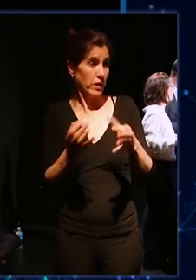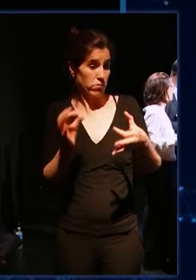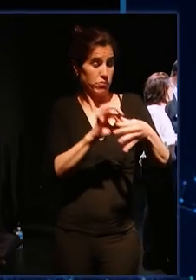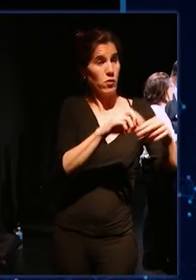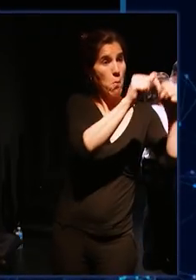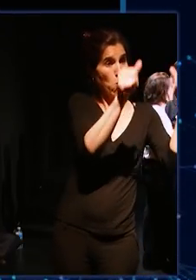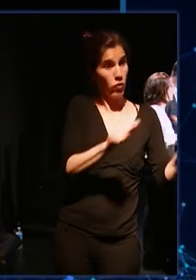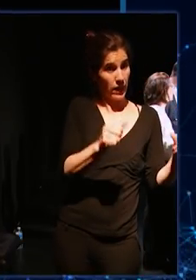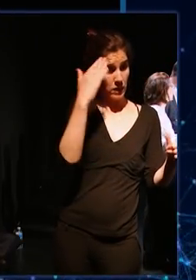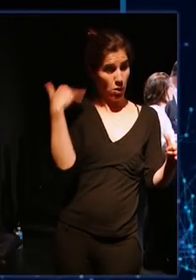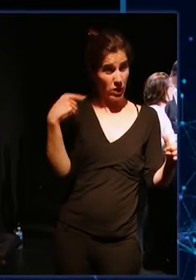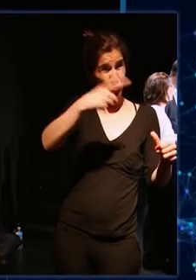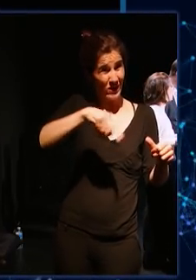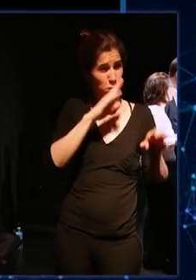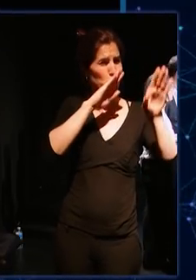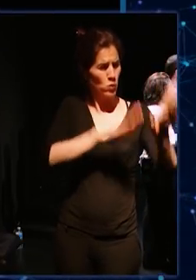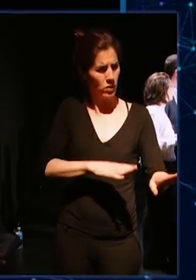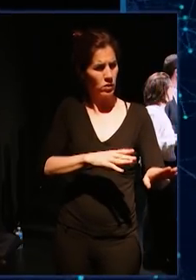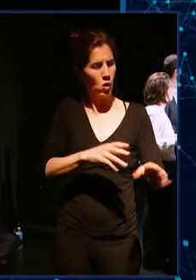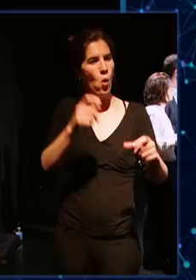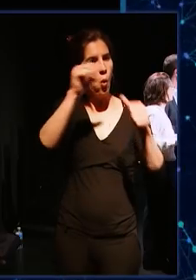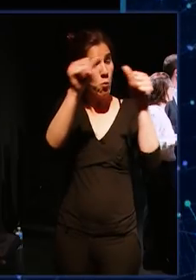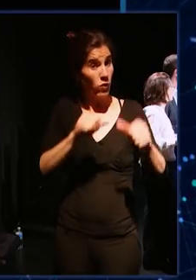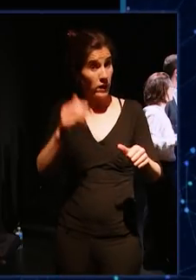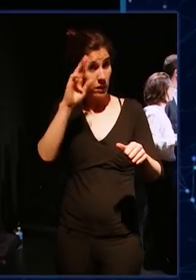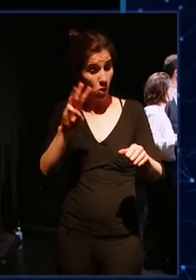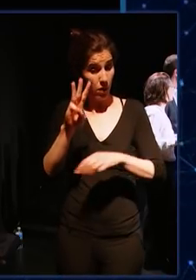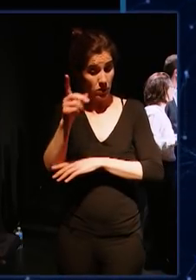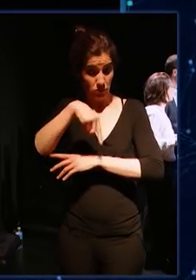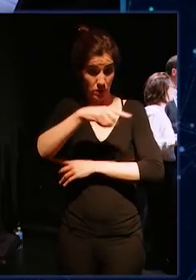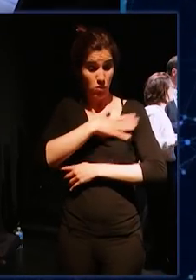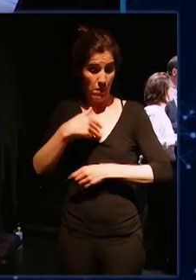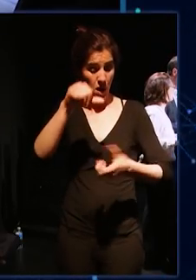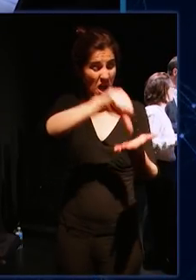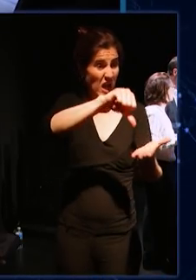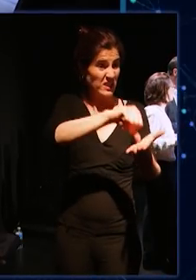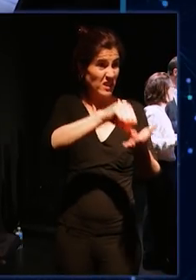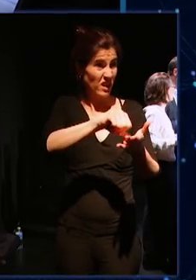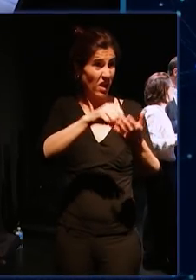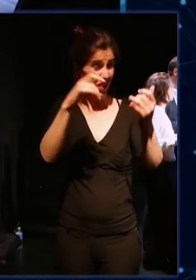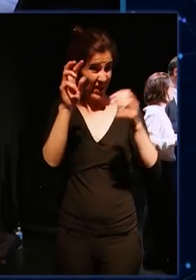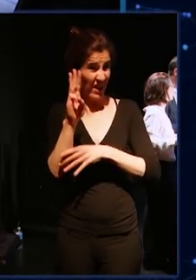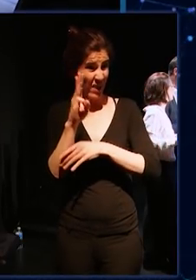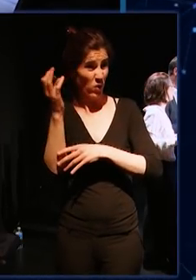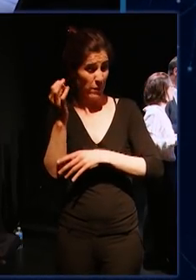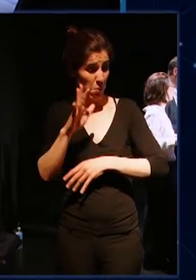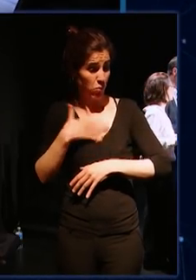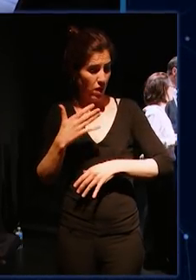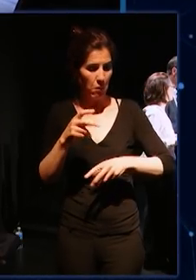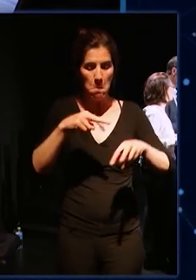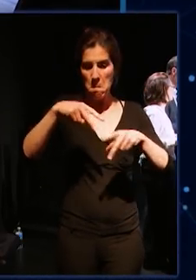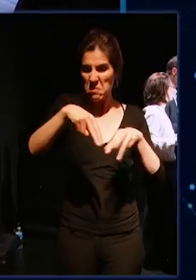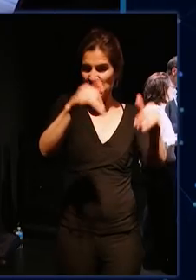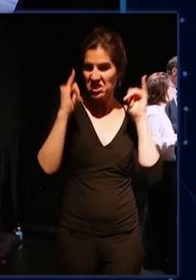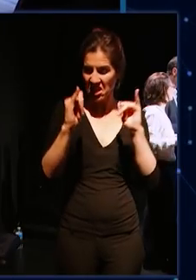el model que nosaltres apostem és un model en què en el centre de Cardedeu s'hi pugui passejar i els comerciants puguin